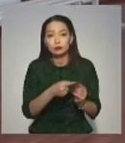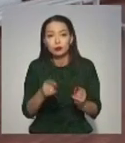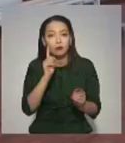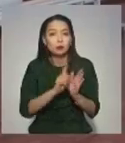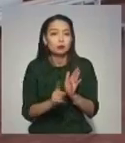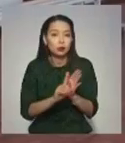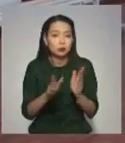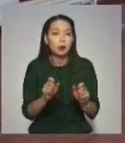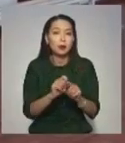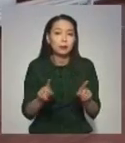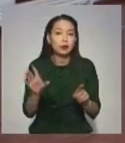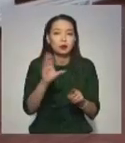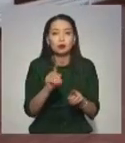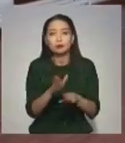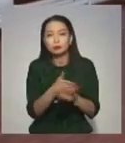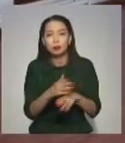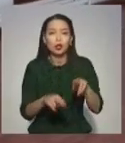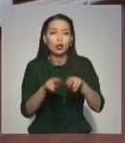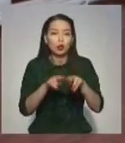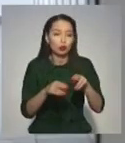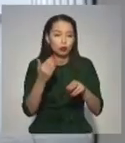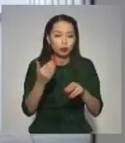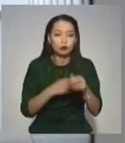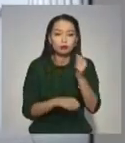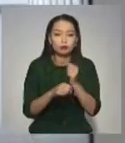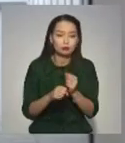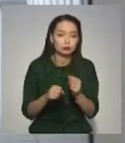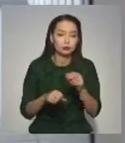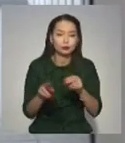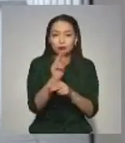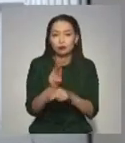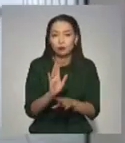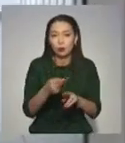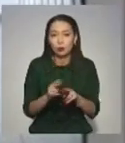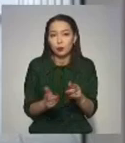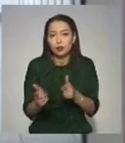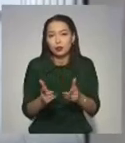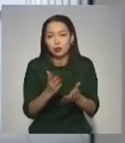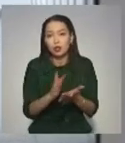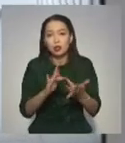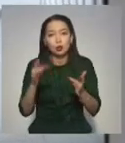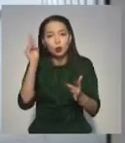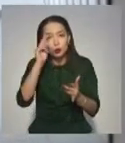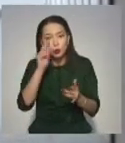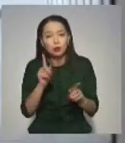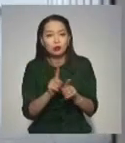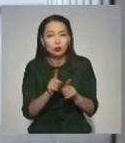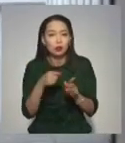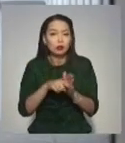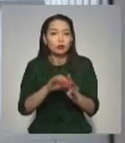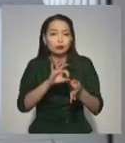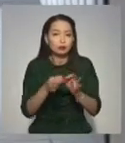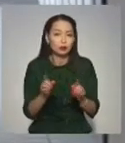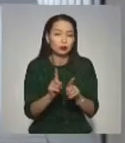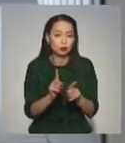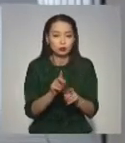заттарды буып түйіп, құрылысшылардың келуіне дайындап қойған. Айта кетейік, қашықтан оқытуға көшіру талабының ішінде күрделі жөндеуден